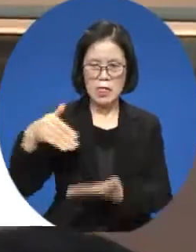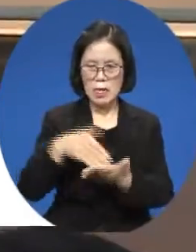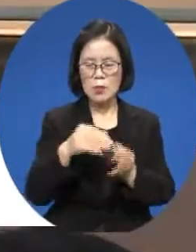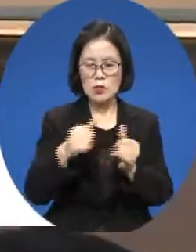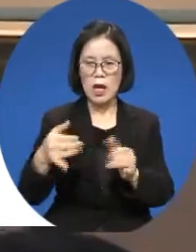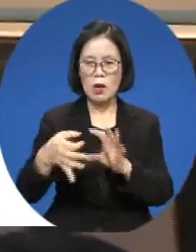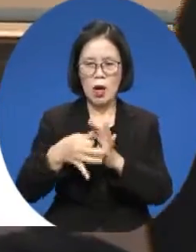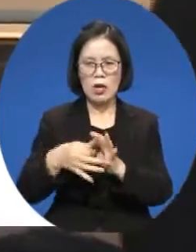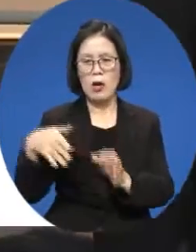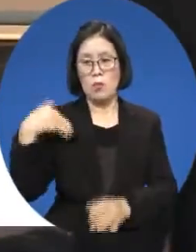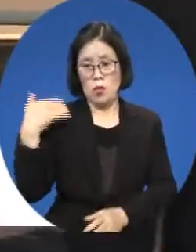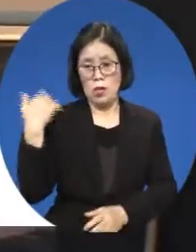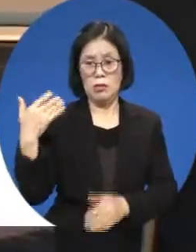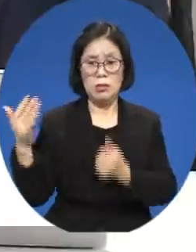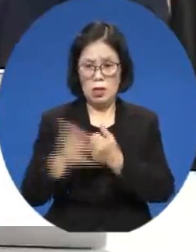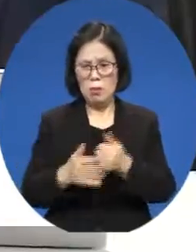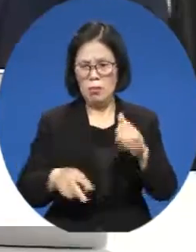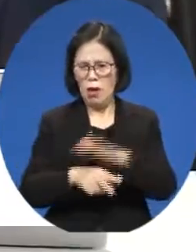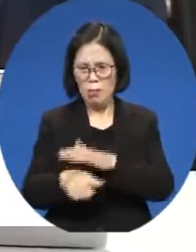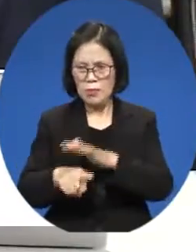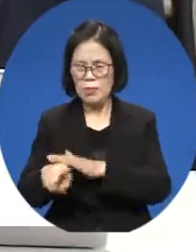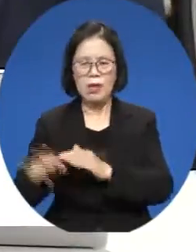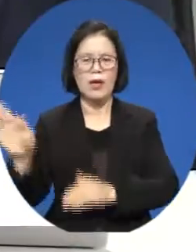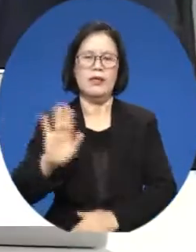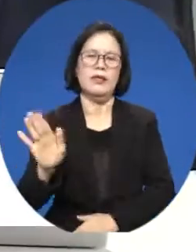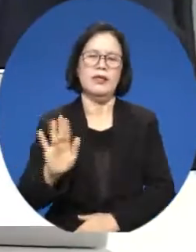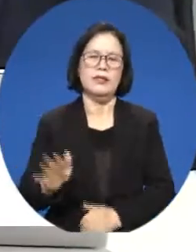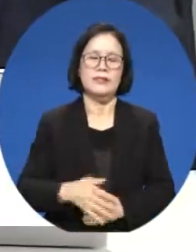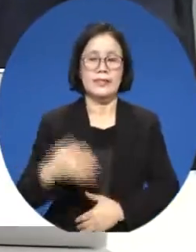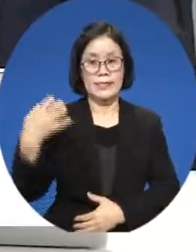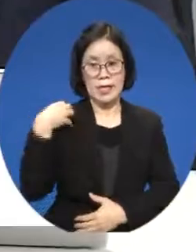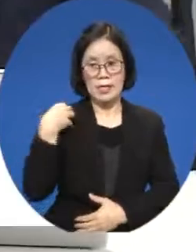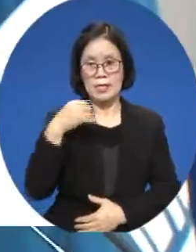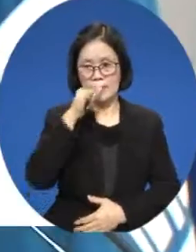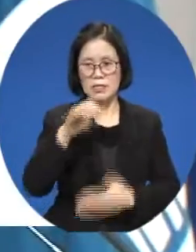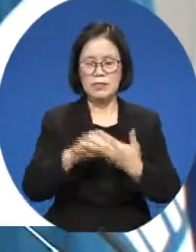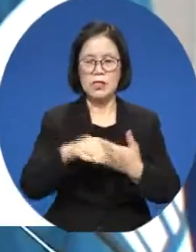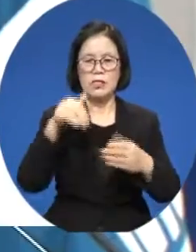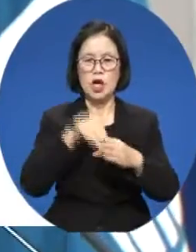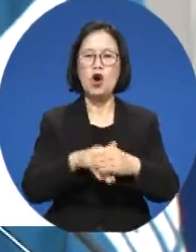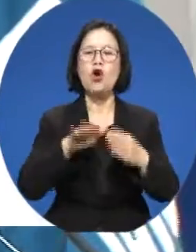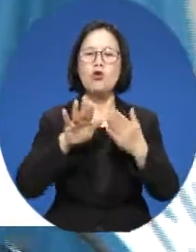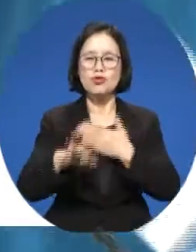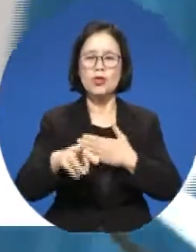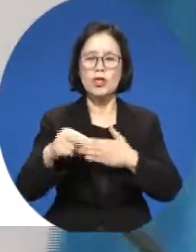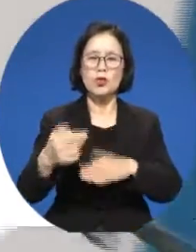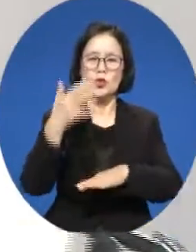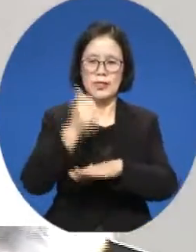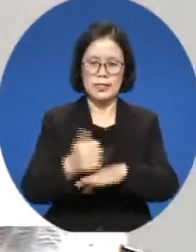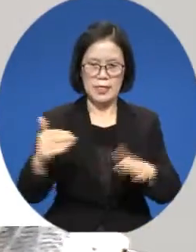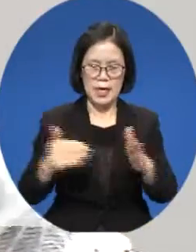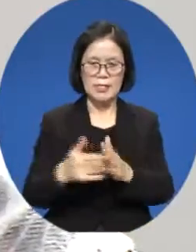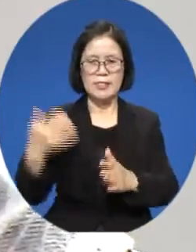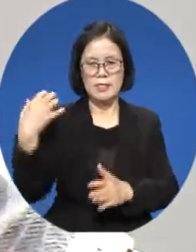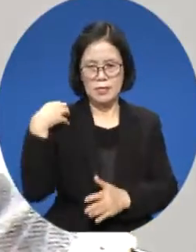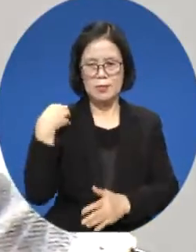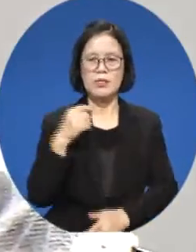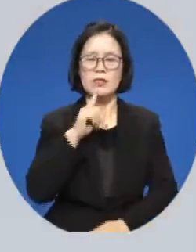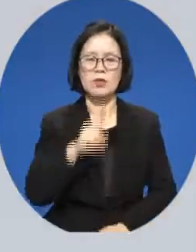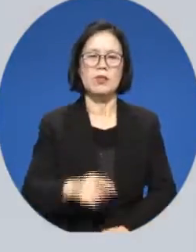관계를 몰랐다고 해서 회피하진 않겠다며 책임이 있다면 선거 후라도 끝까지 책임을 지겠다고